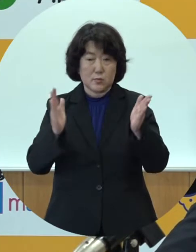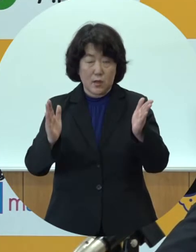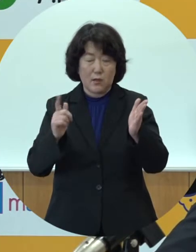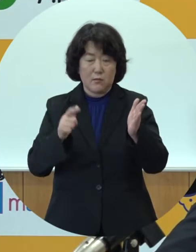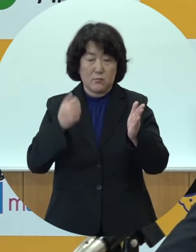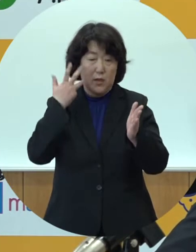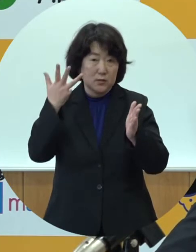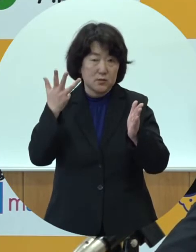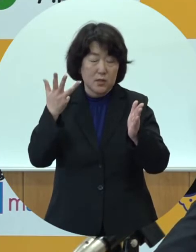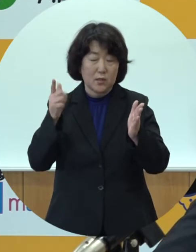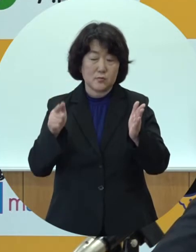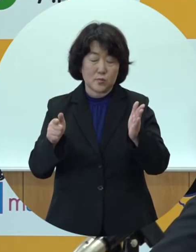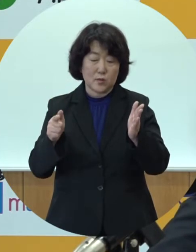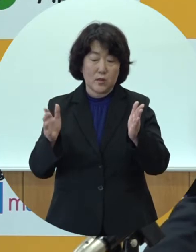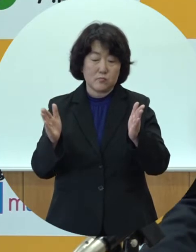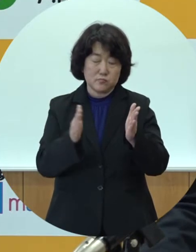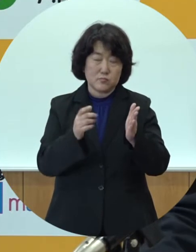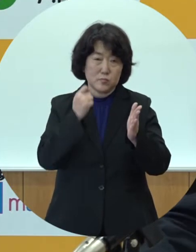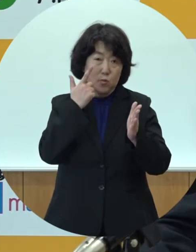へ、